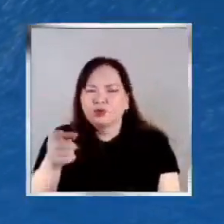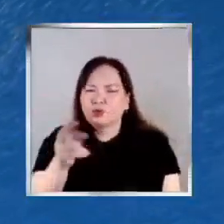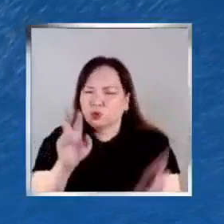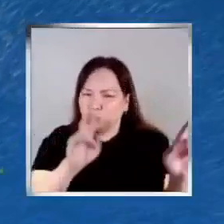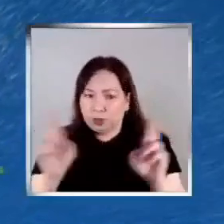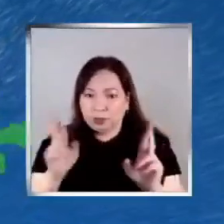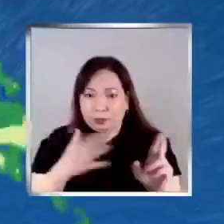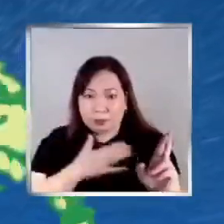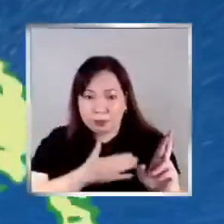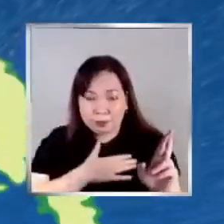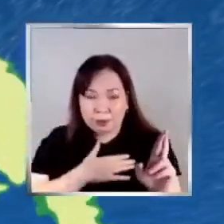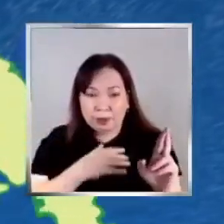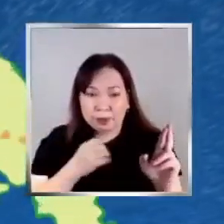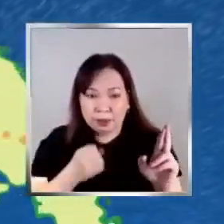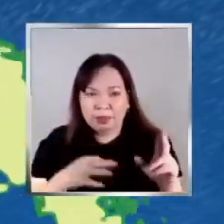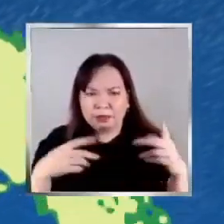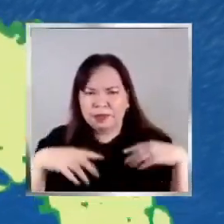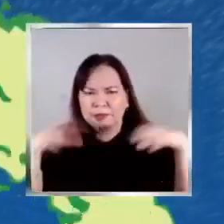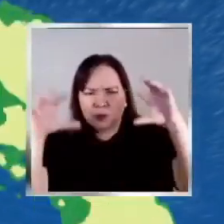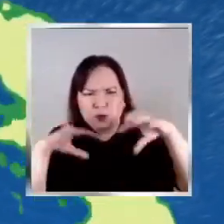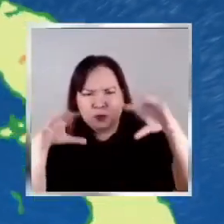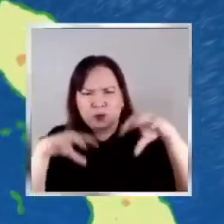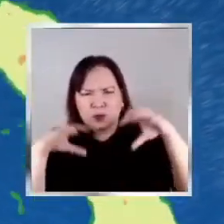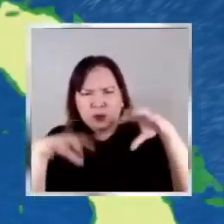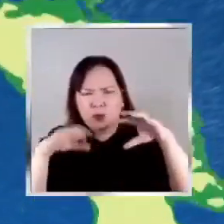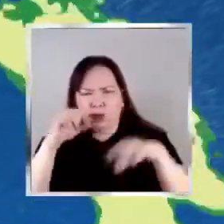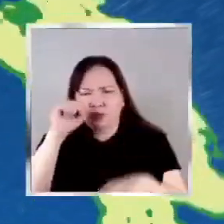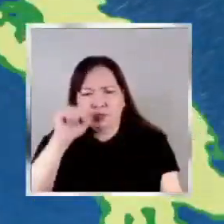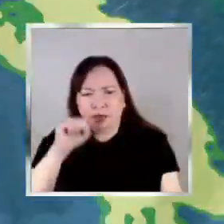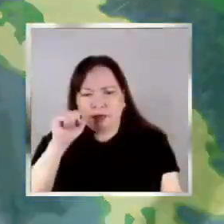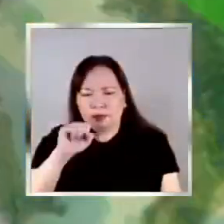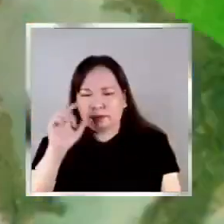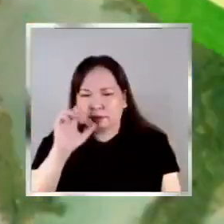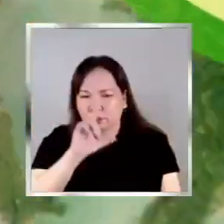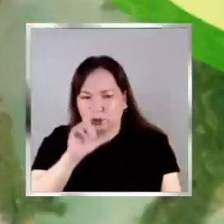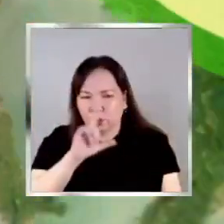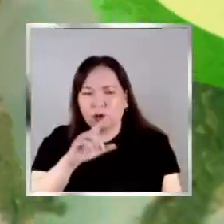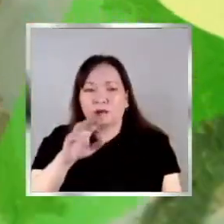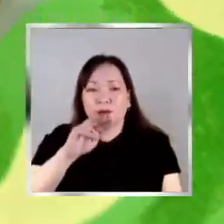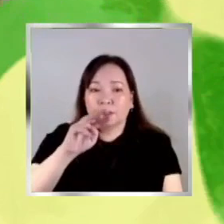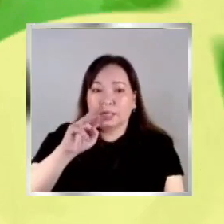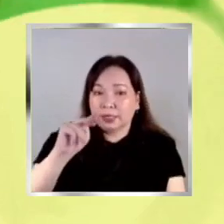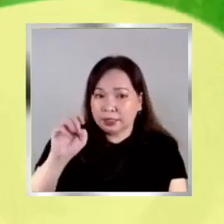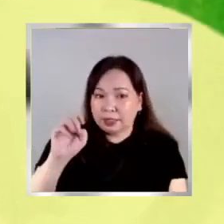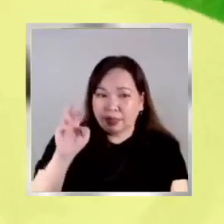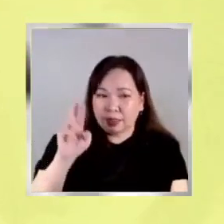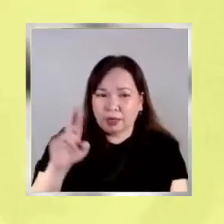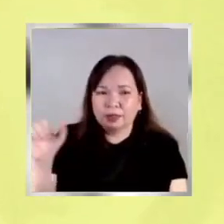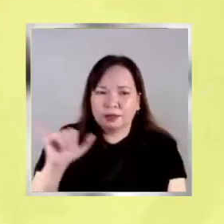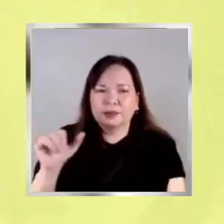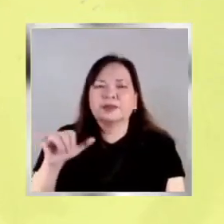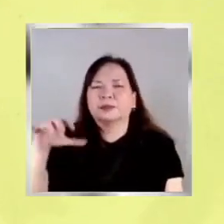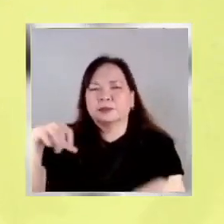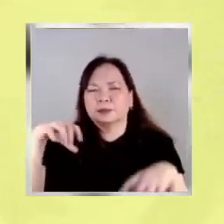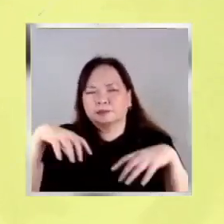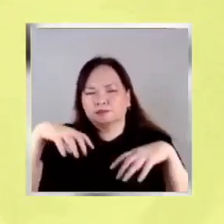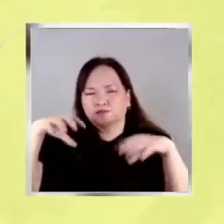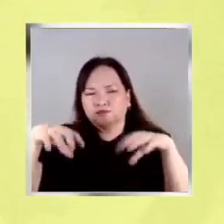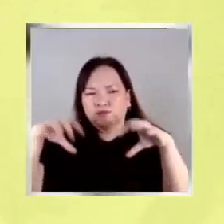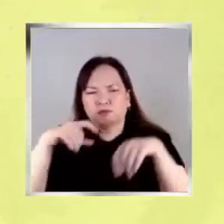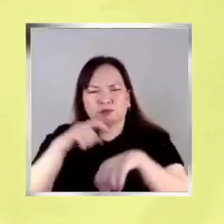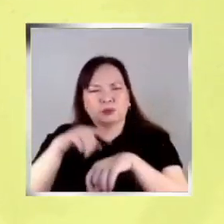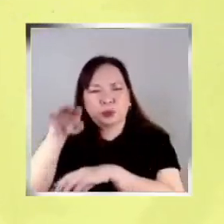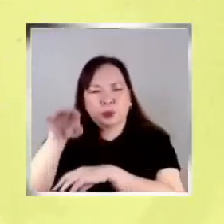may matitinding pag-ulan sa Southern Luzon. Sa Metro Manila, posible rin ang ulan bukas lalo na sa hapon